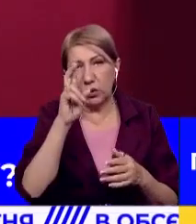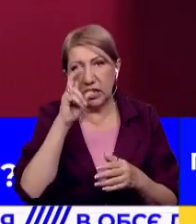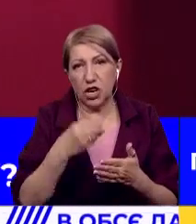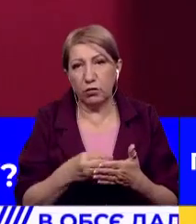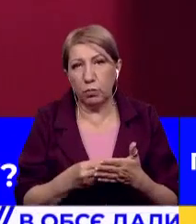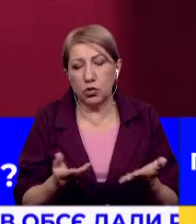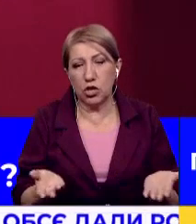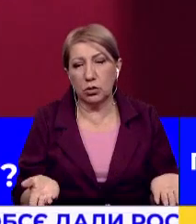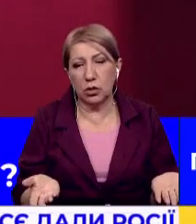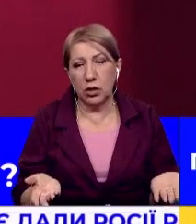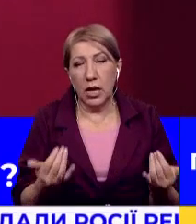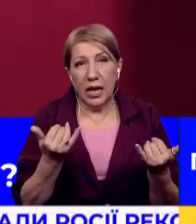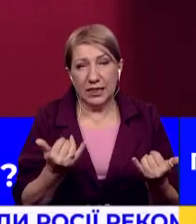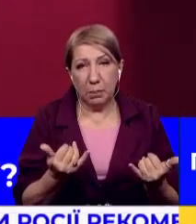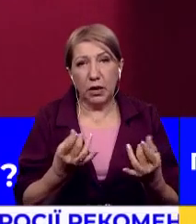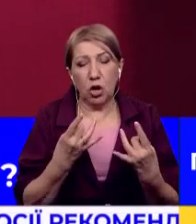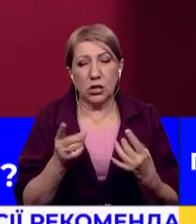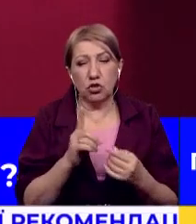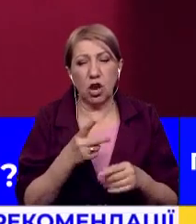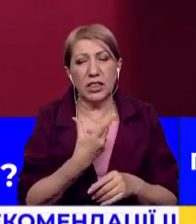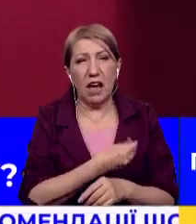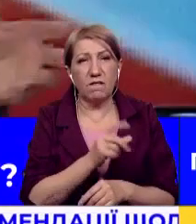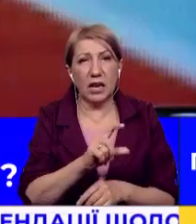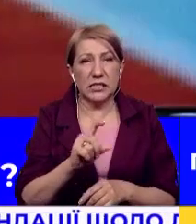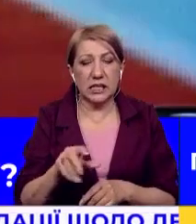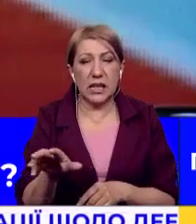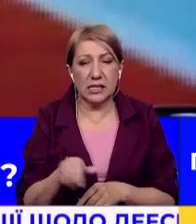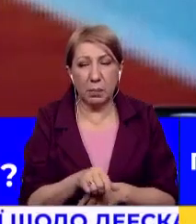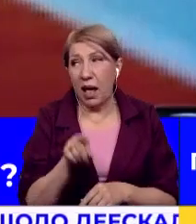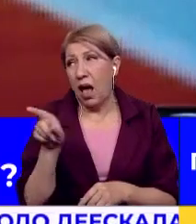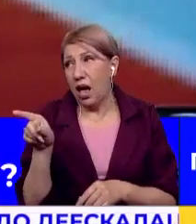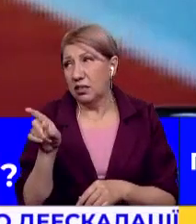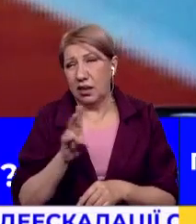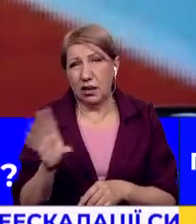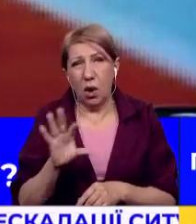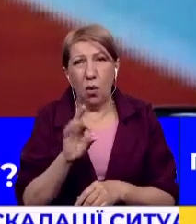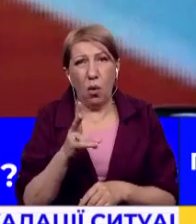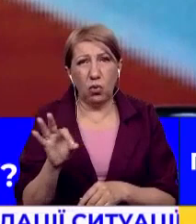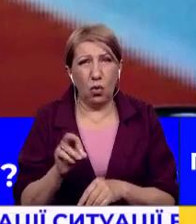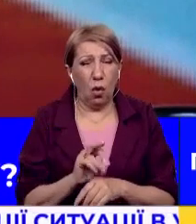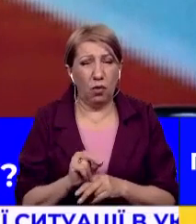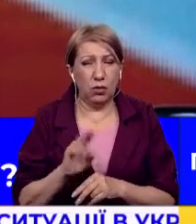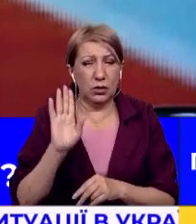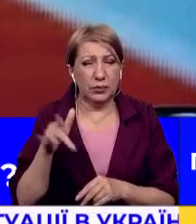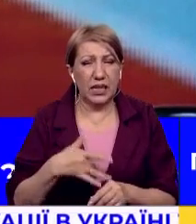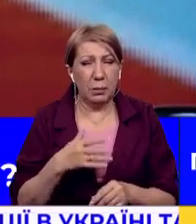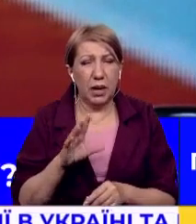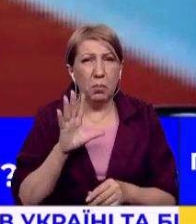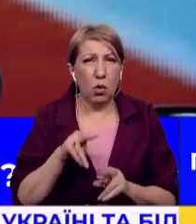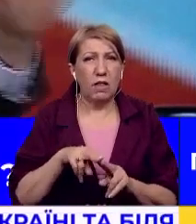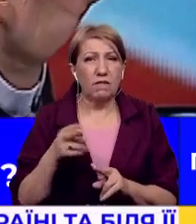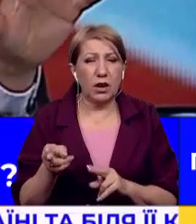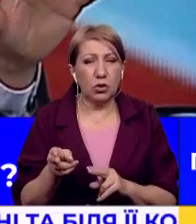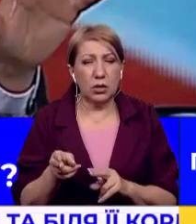державного бюджету. І тепер розказують, що на вакцини забрали, а на ті, на онкохворих і на діабетиків колись